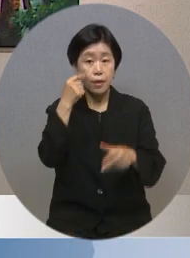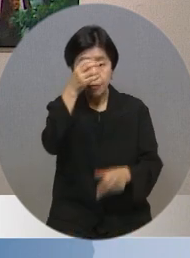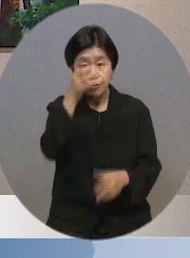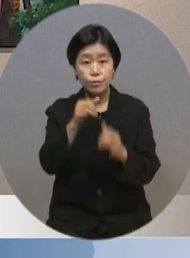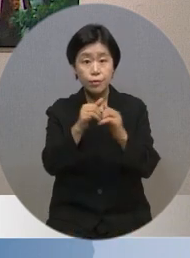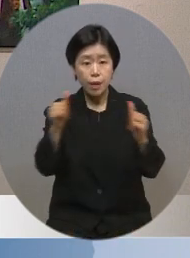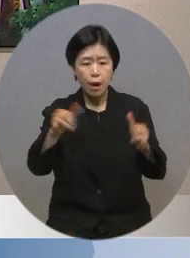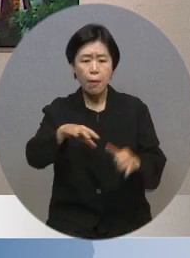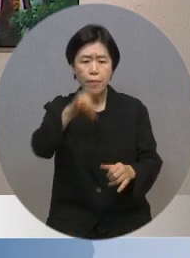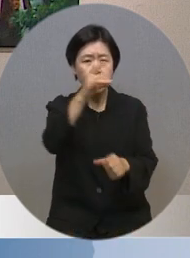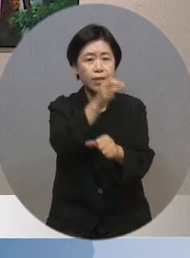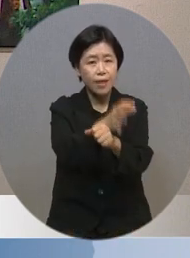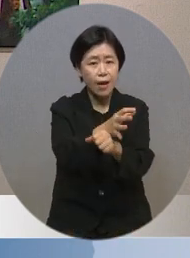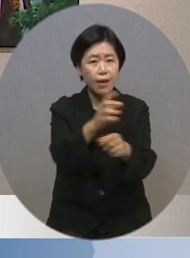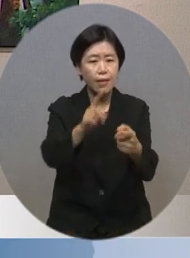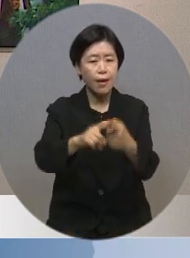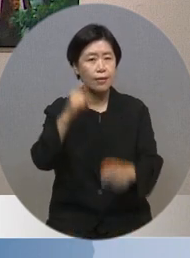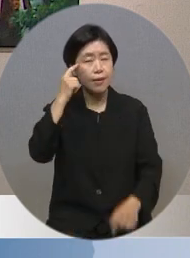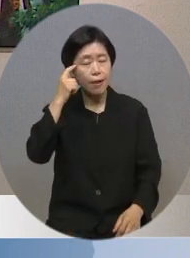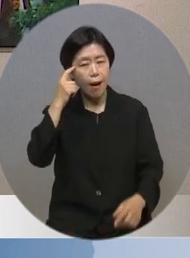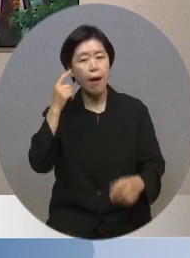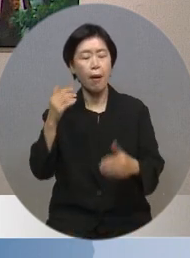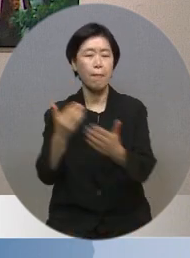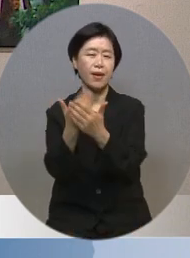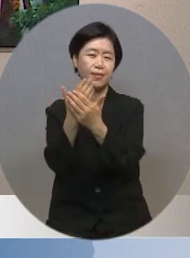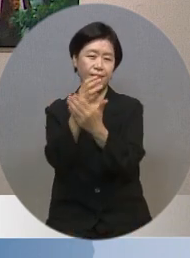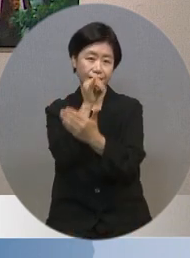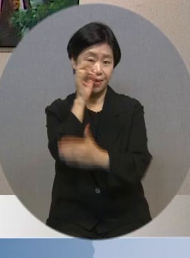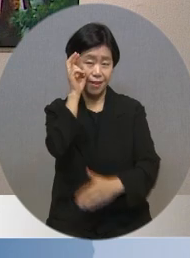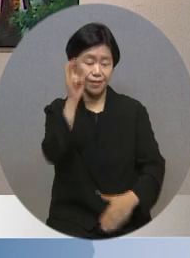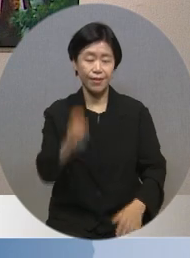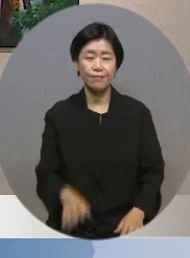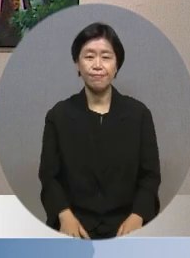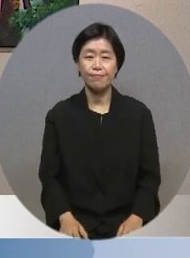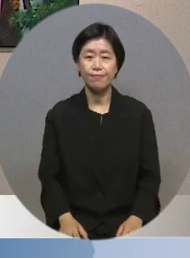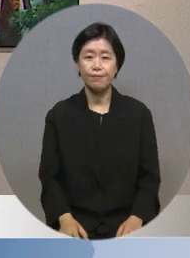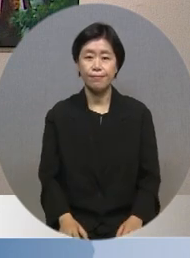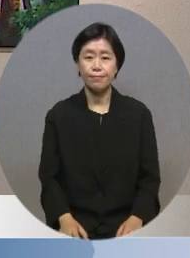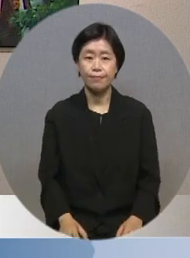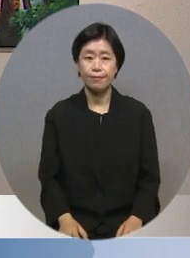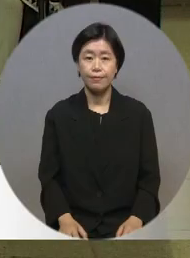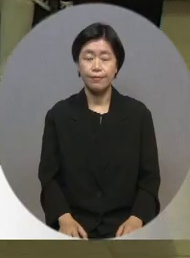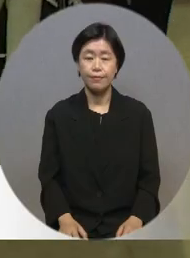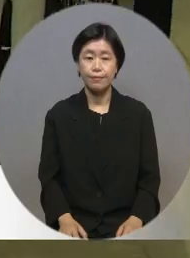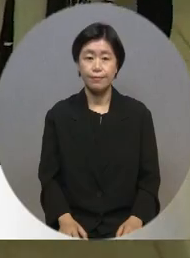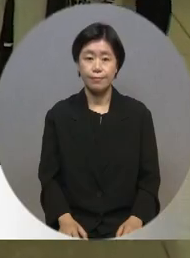대한 인식을 확대할 것으로 기대됩니다. 첫 소식 김은별 기자입니다.